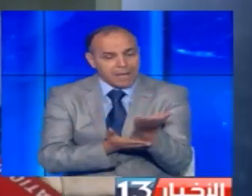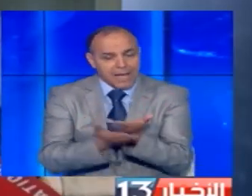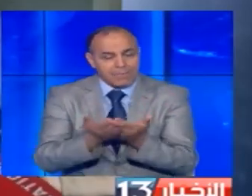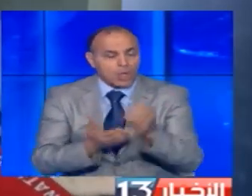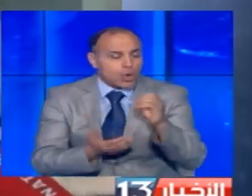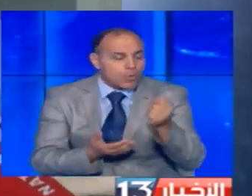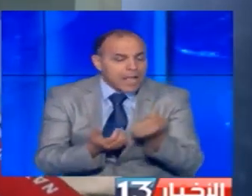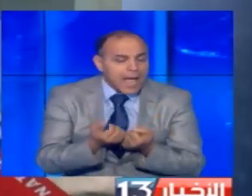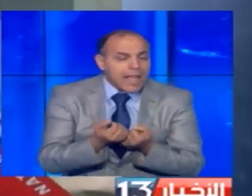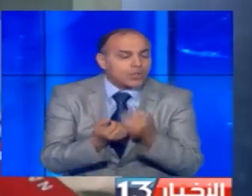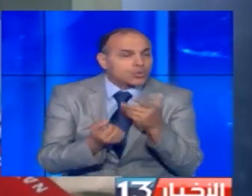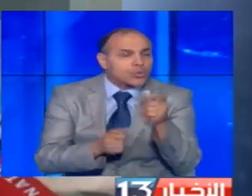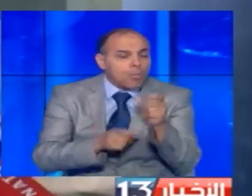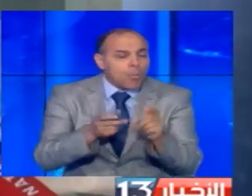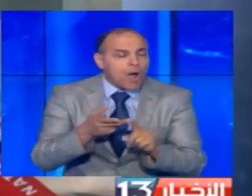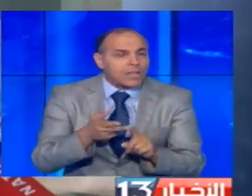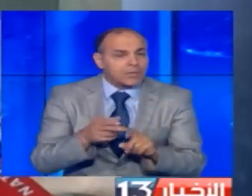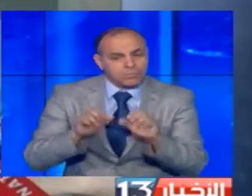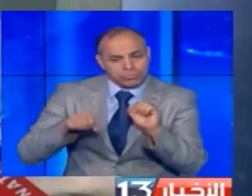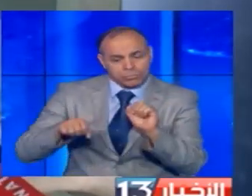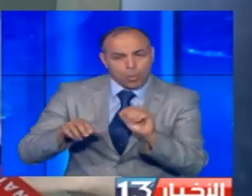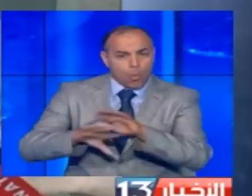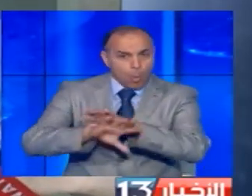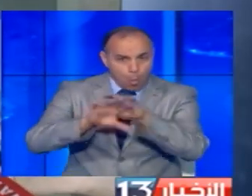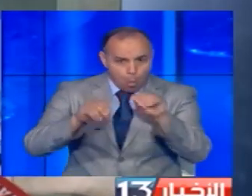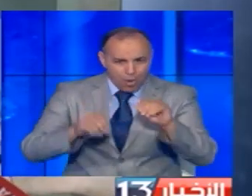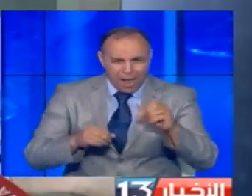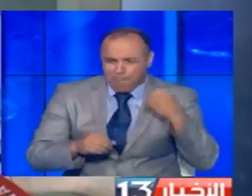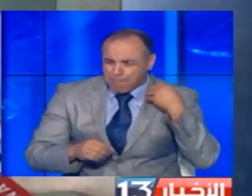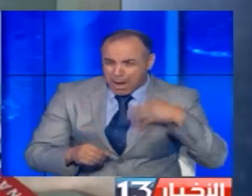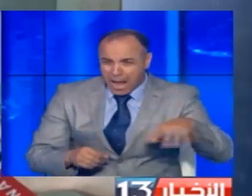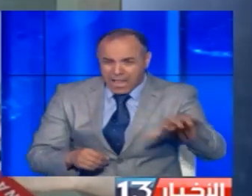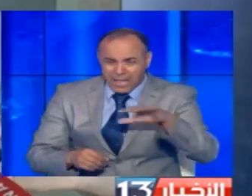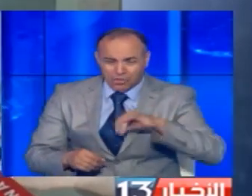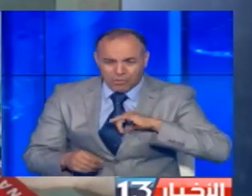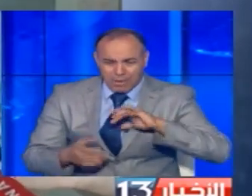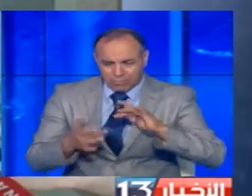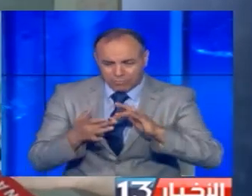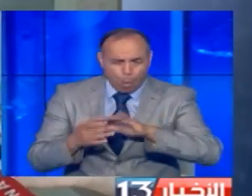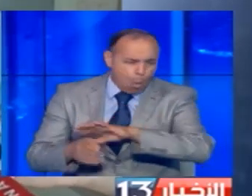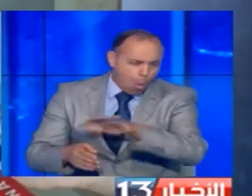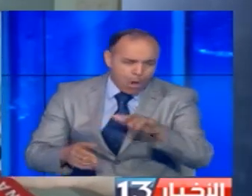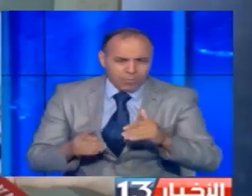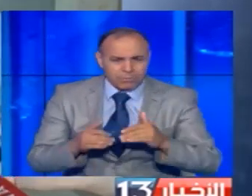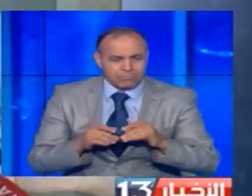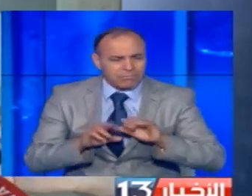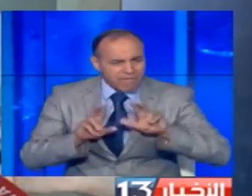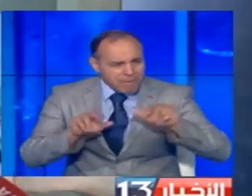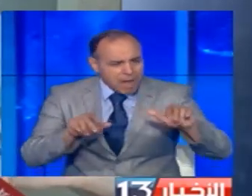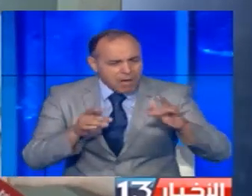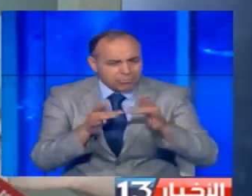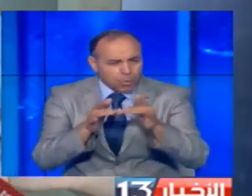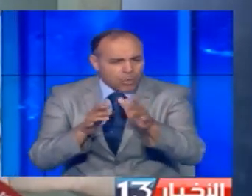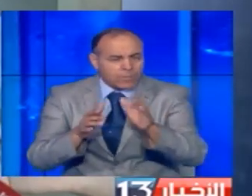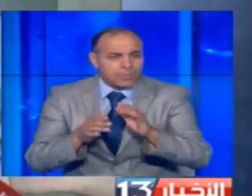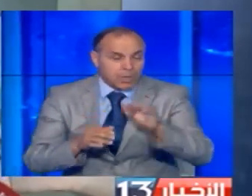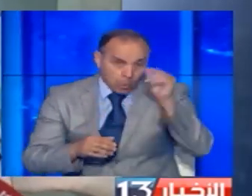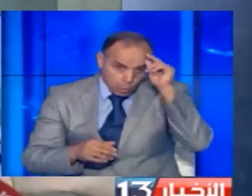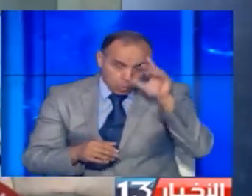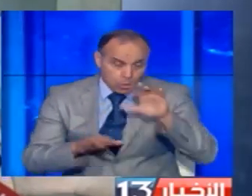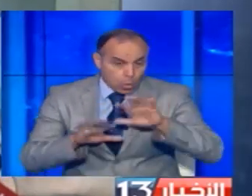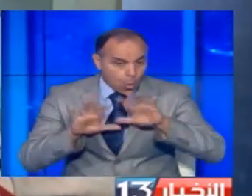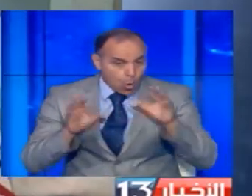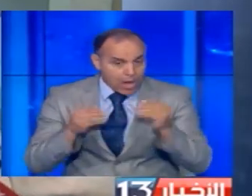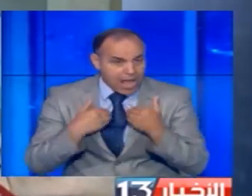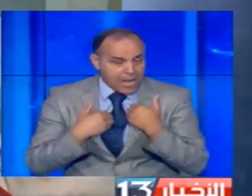رقميه للمواطن والمناطق البيضاء بشبكه الاتصالات ما كنا ايضا تونس تصبح